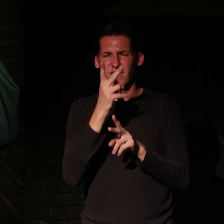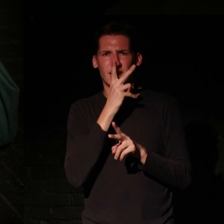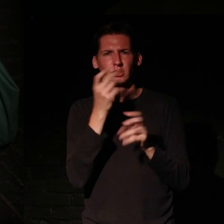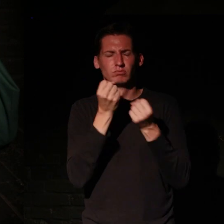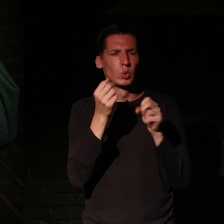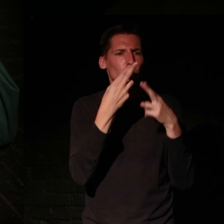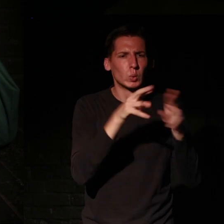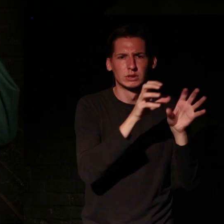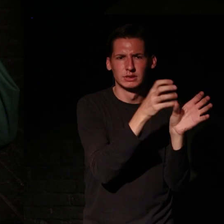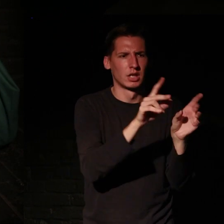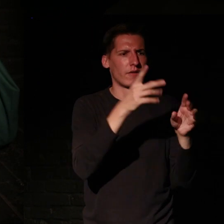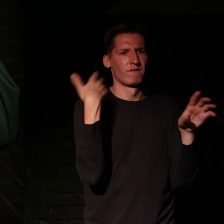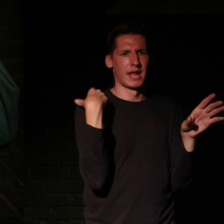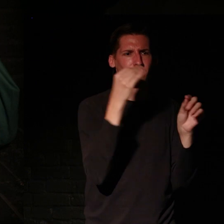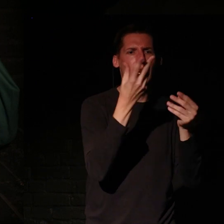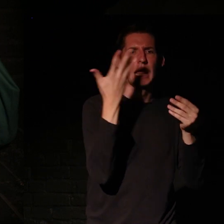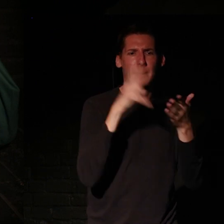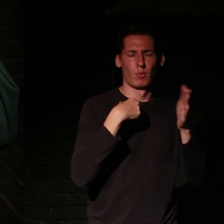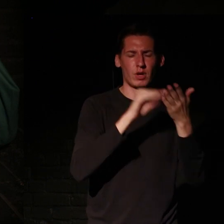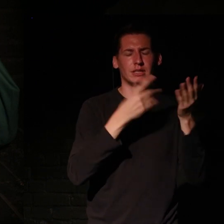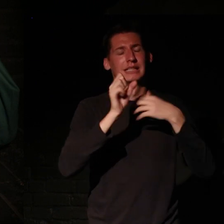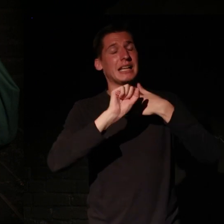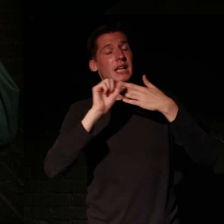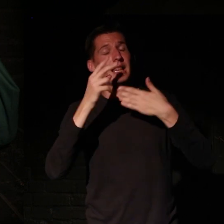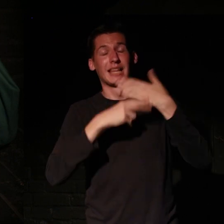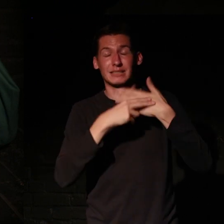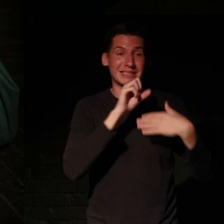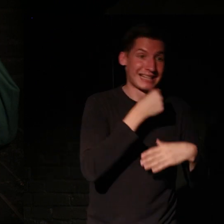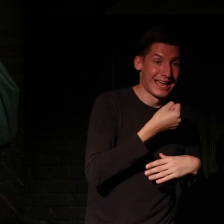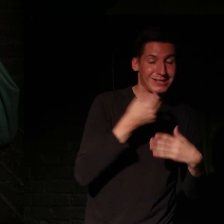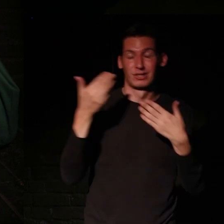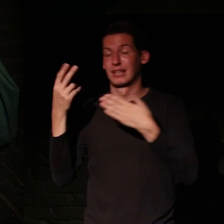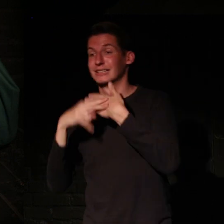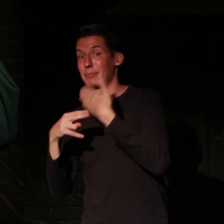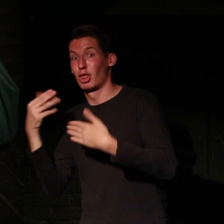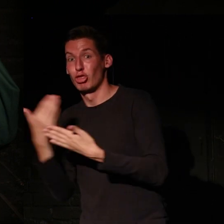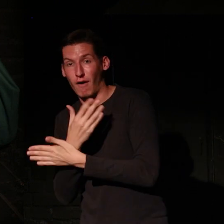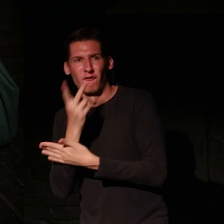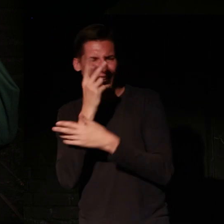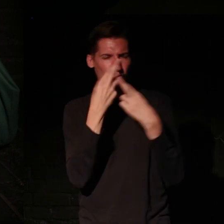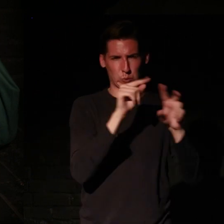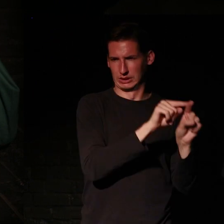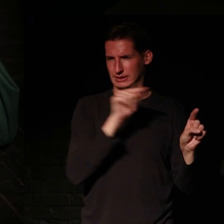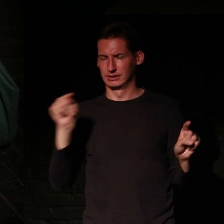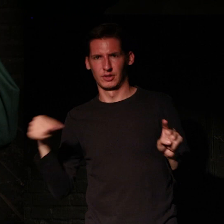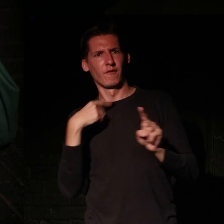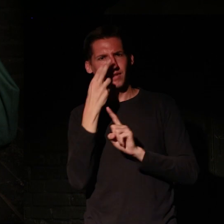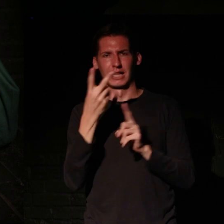tylko różnice w Starym Testamencie, ale również w Nowym Testamencie. No i tutaj jest kolejny